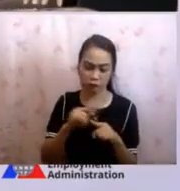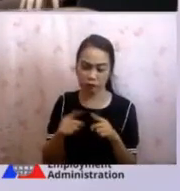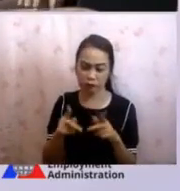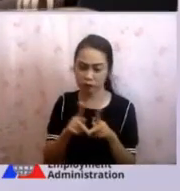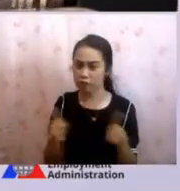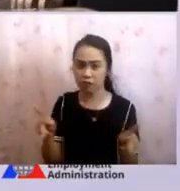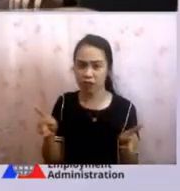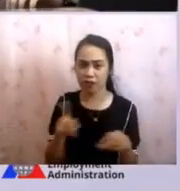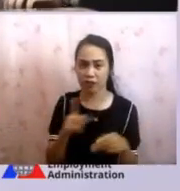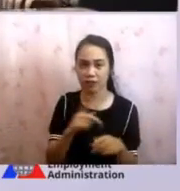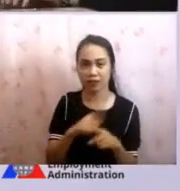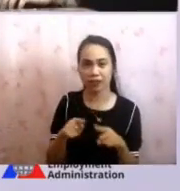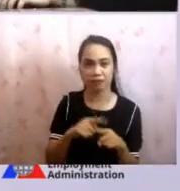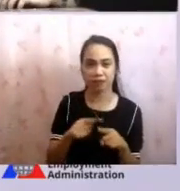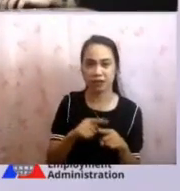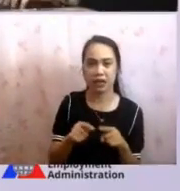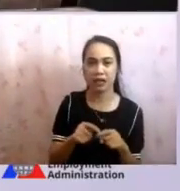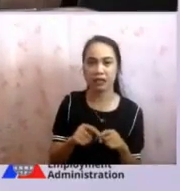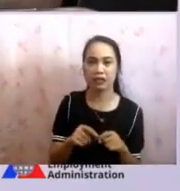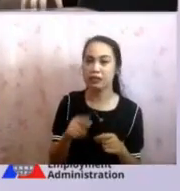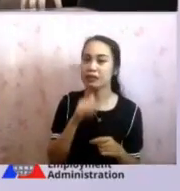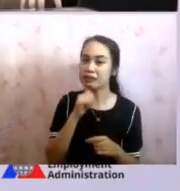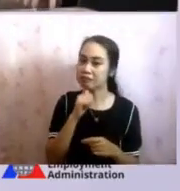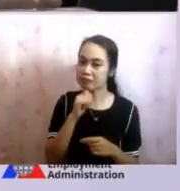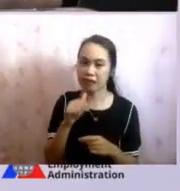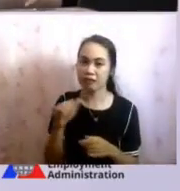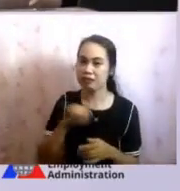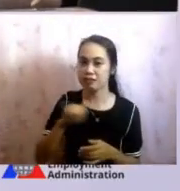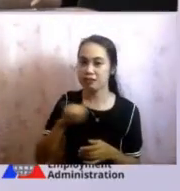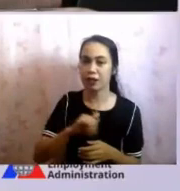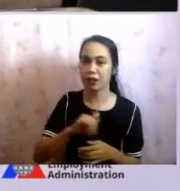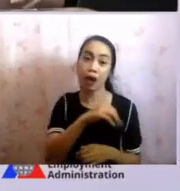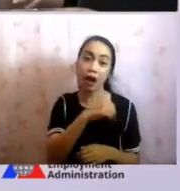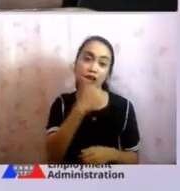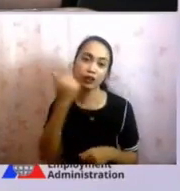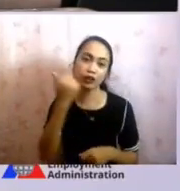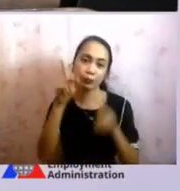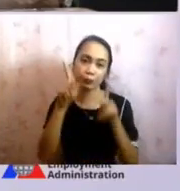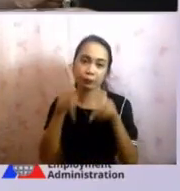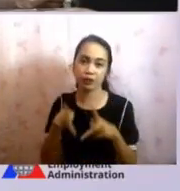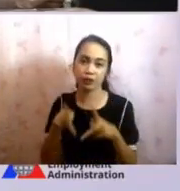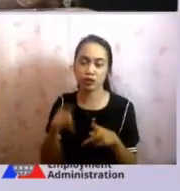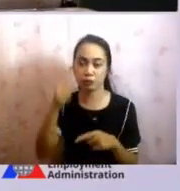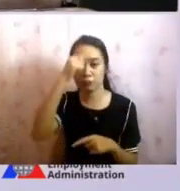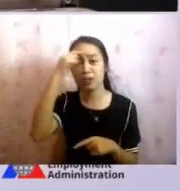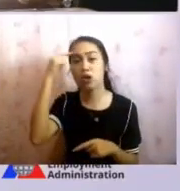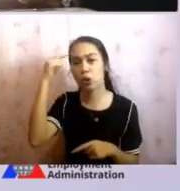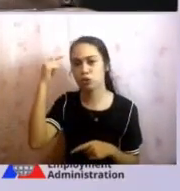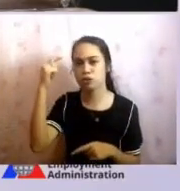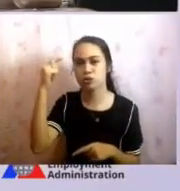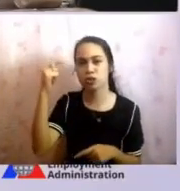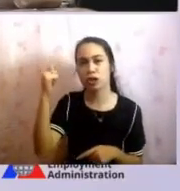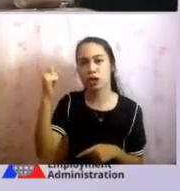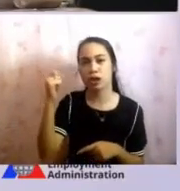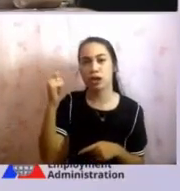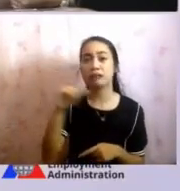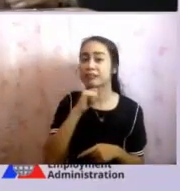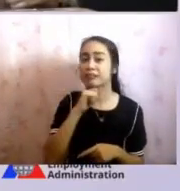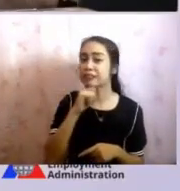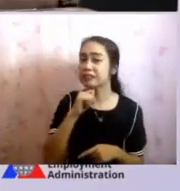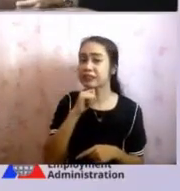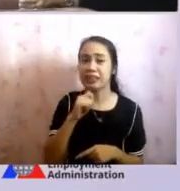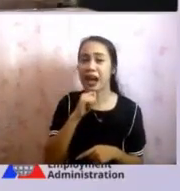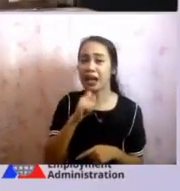single format sa resume. Makakita ka lang, lahin ginong format. Because, of course, your resume should be unique.